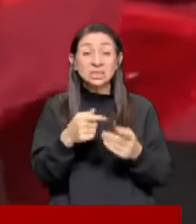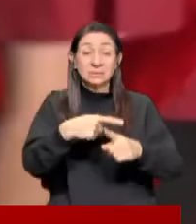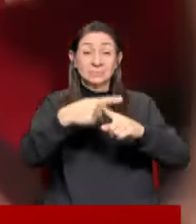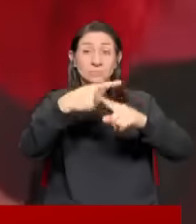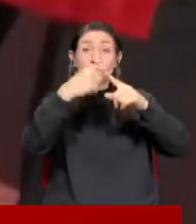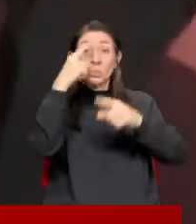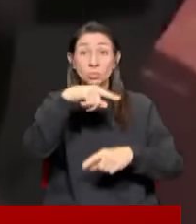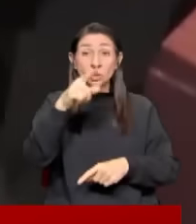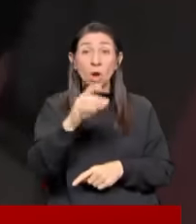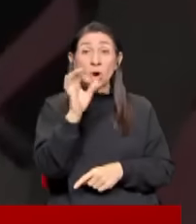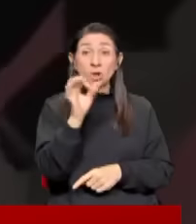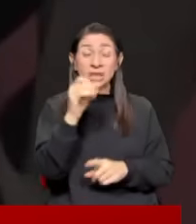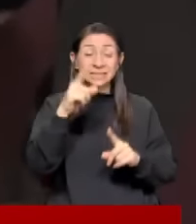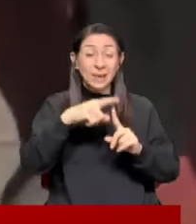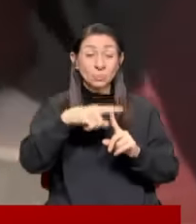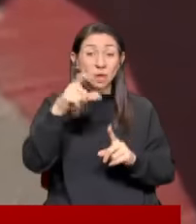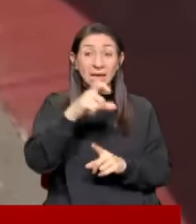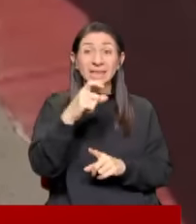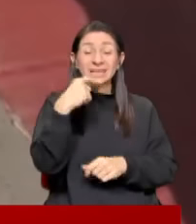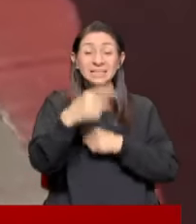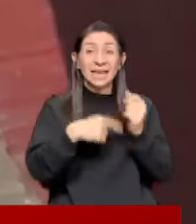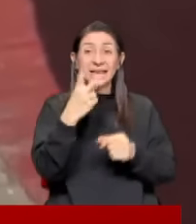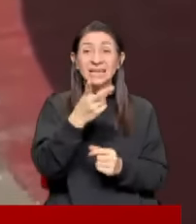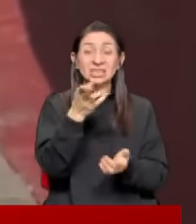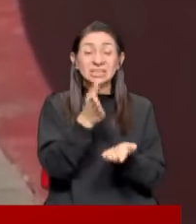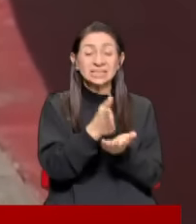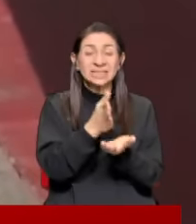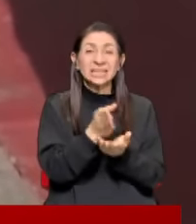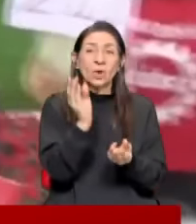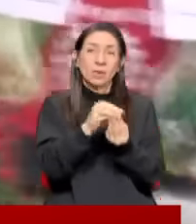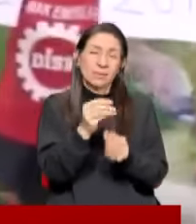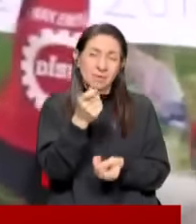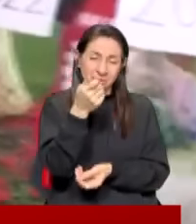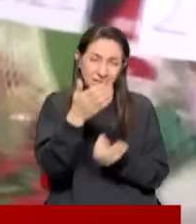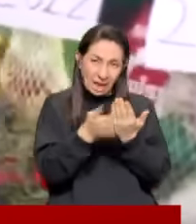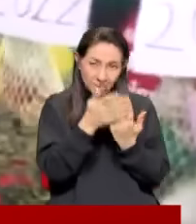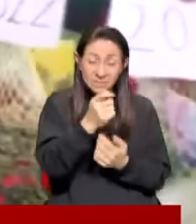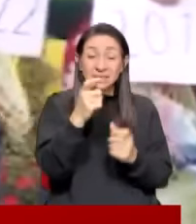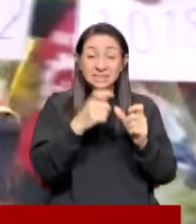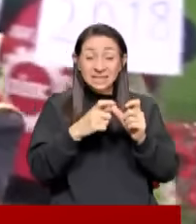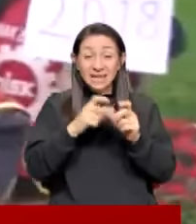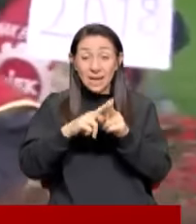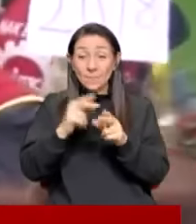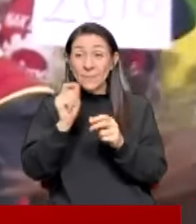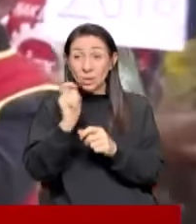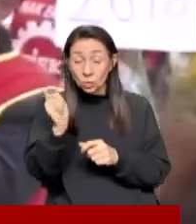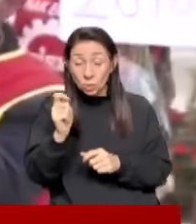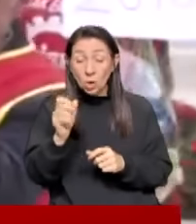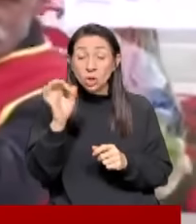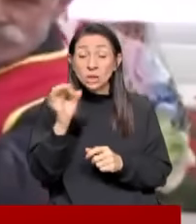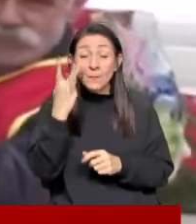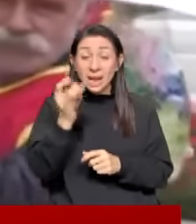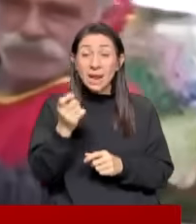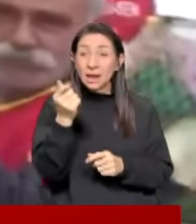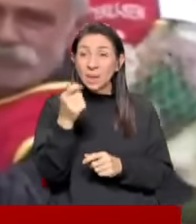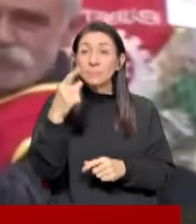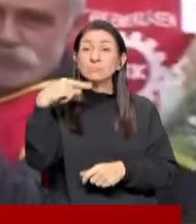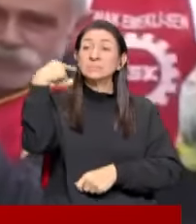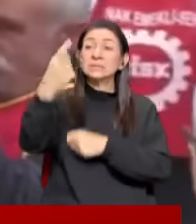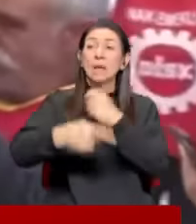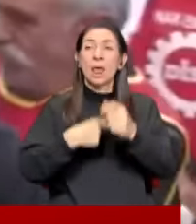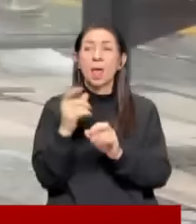Bu yüzden Ocak ve Temmuz aylarında yılda iki kez cenaze ödeneğine zam geliyor. SSK ve Bağkurlular için Ocak'ta belirlenen rakam bir